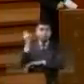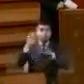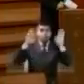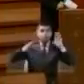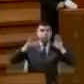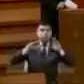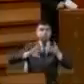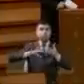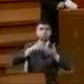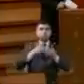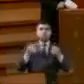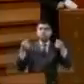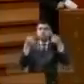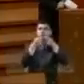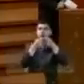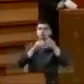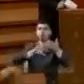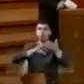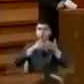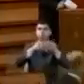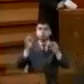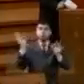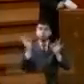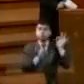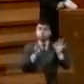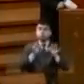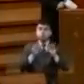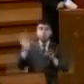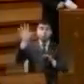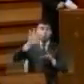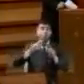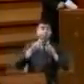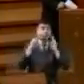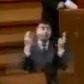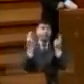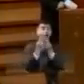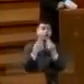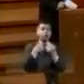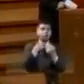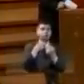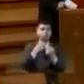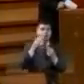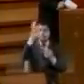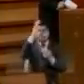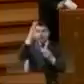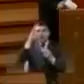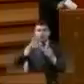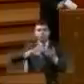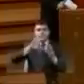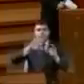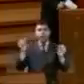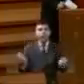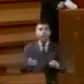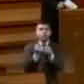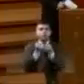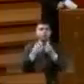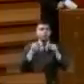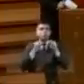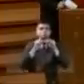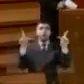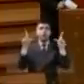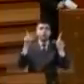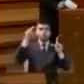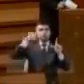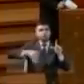المغربي مستهدفه من قوى اجنبيه، هذا موضوع يهم السياده الاعلاميه للبلد ونكونوا صرحاء في